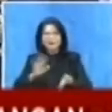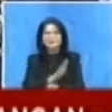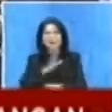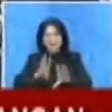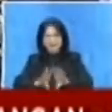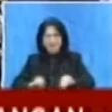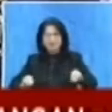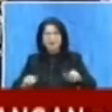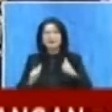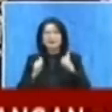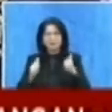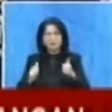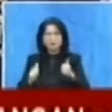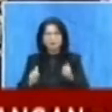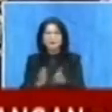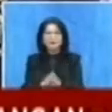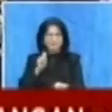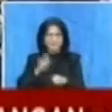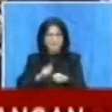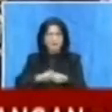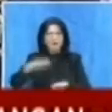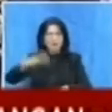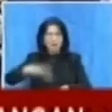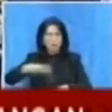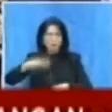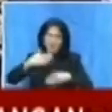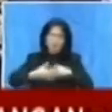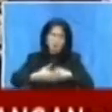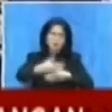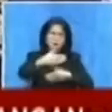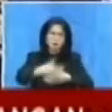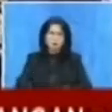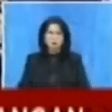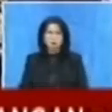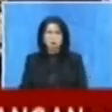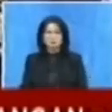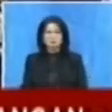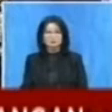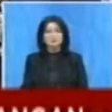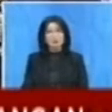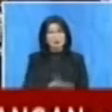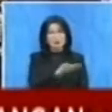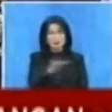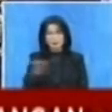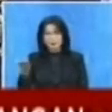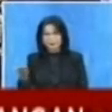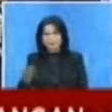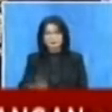berkualitas dan pemulihan ekonomi yang berkelanjutan. Hadirin yang saya